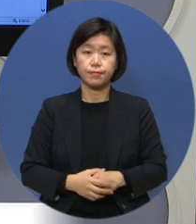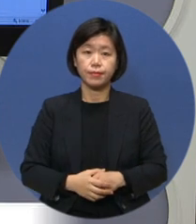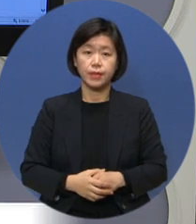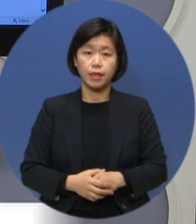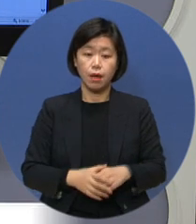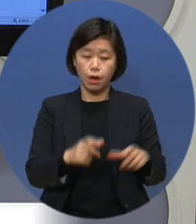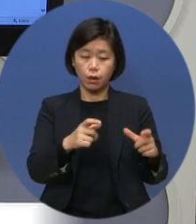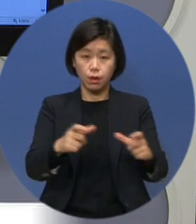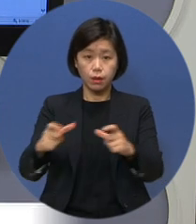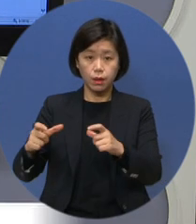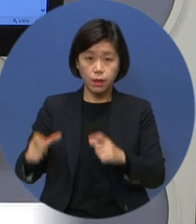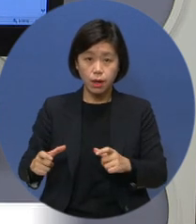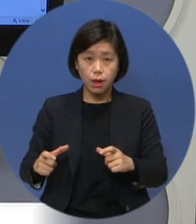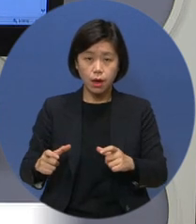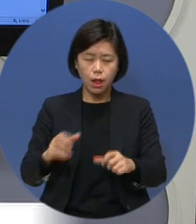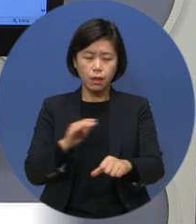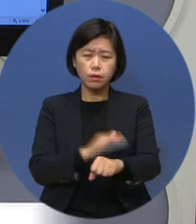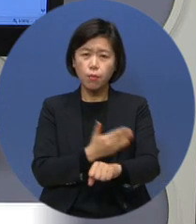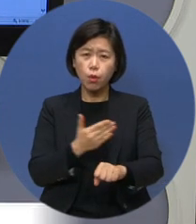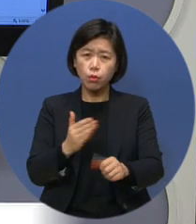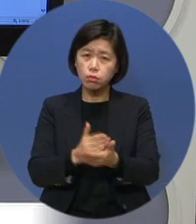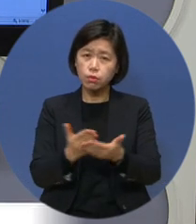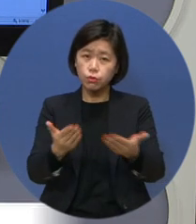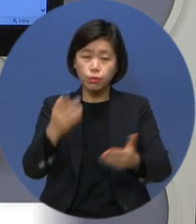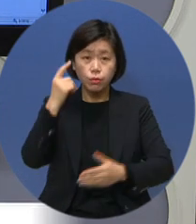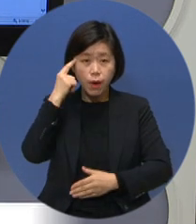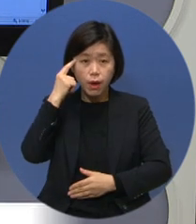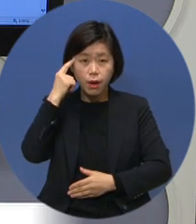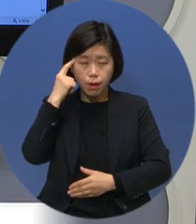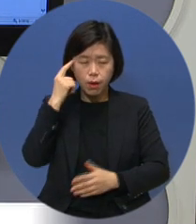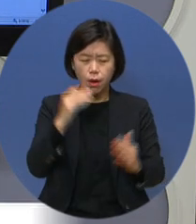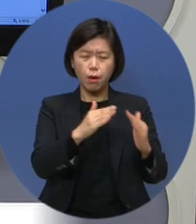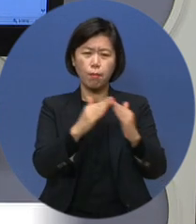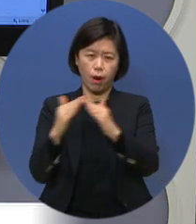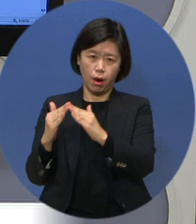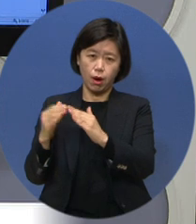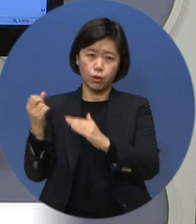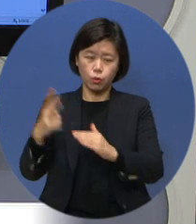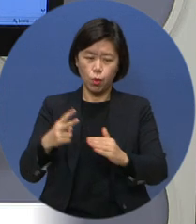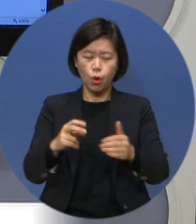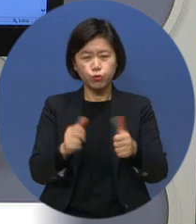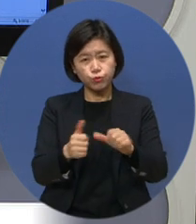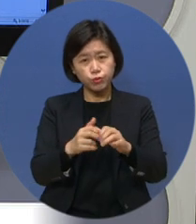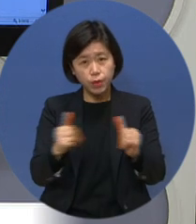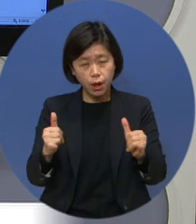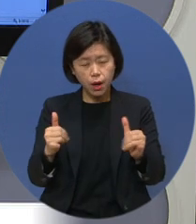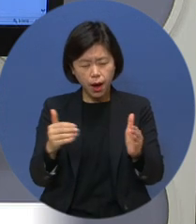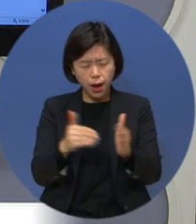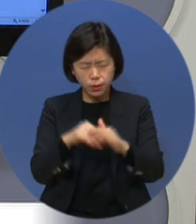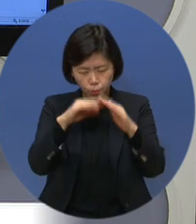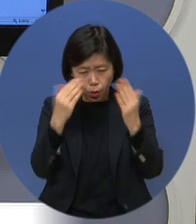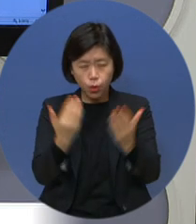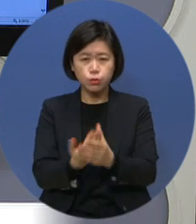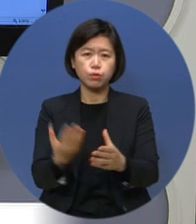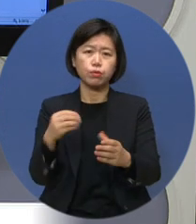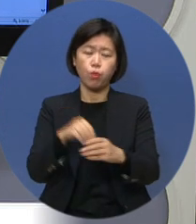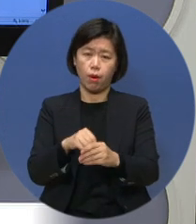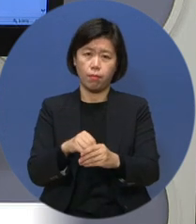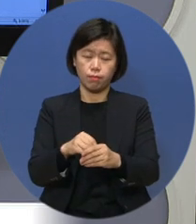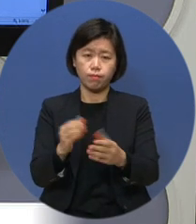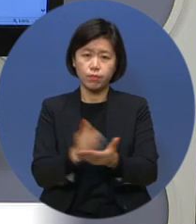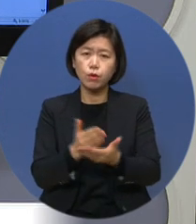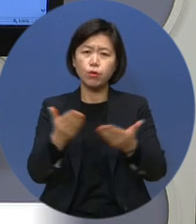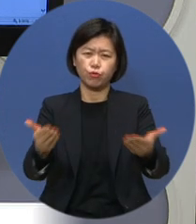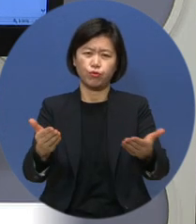대상이 대부분 전술 자와 주민등록 말소자 4 왕자에게 지급된 경우이고 정부 긴급 재난